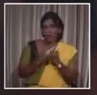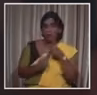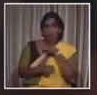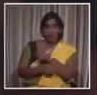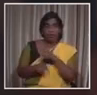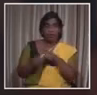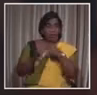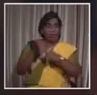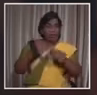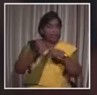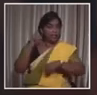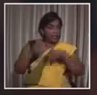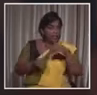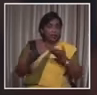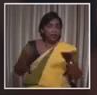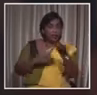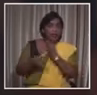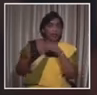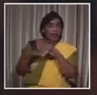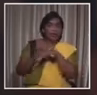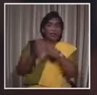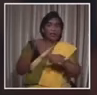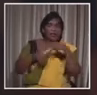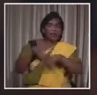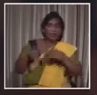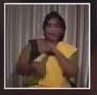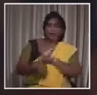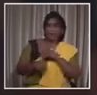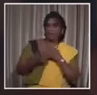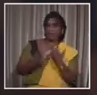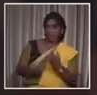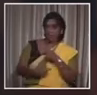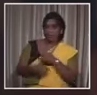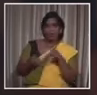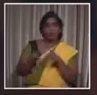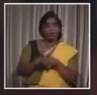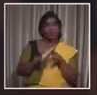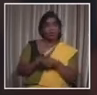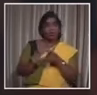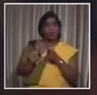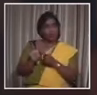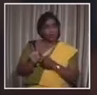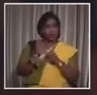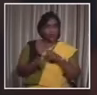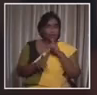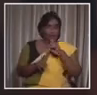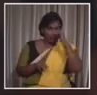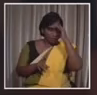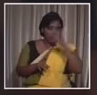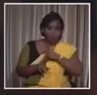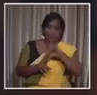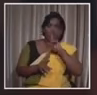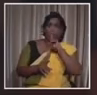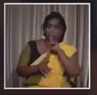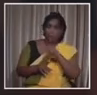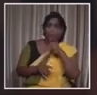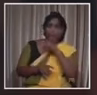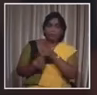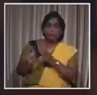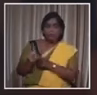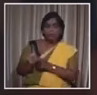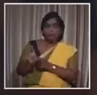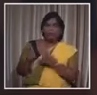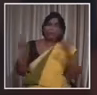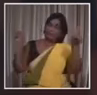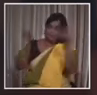මේ දේශපාලනය කරන අපේ අය ගිහිල්ලා ඒක දේශපාලන වාසියට හරව ගන්න උත්සාහ කරනවා. ඒ තරුණයාට ඔබතුමාට කතානායකතුමා විදිහට ඉල්ලීමක් කරනවා. ඒ තරුණේ ඔබතුමා